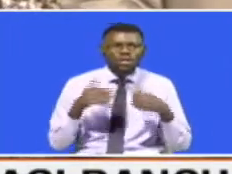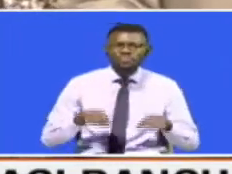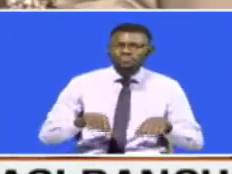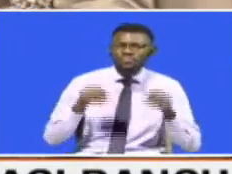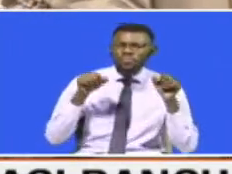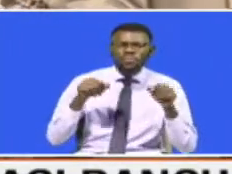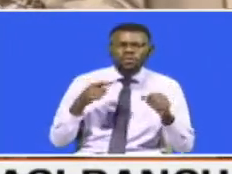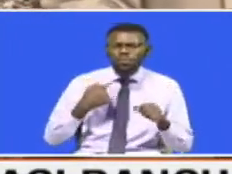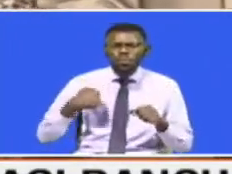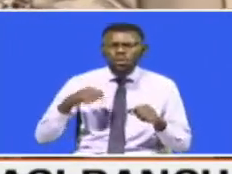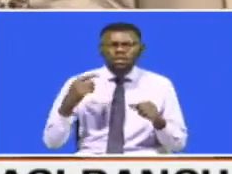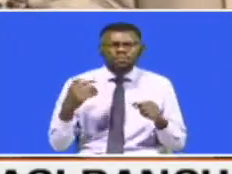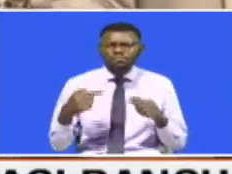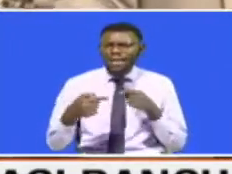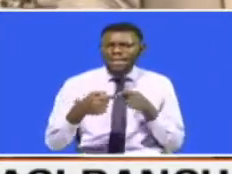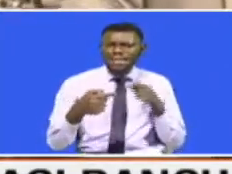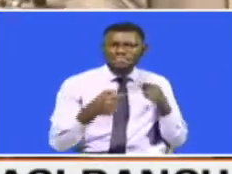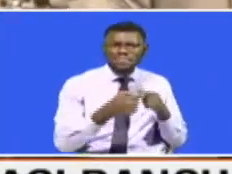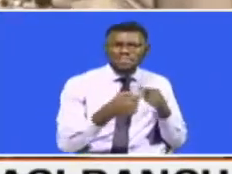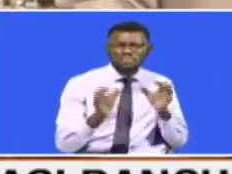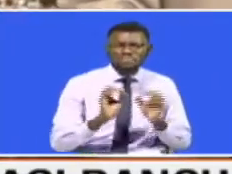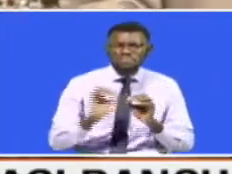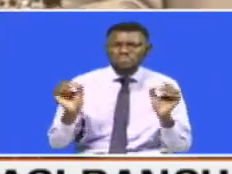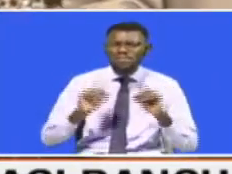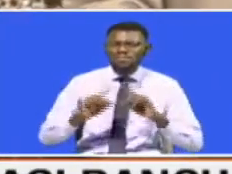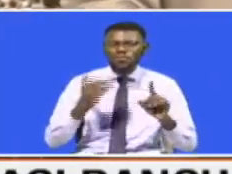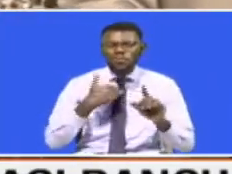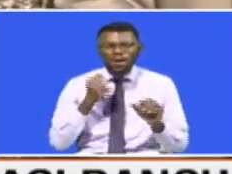hatuna ubaya na mtu yoyote, ila tu tunataka